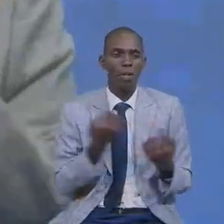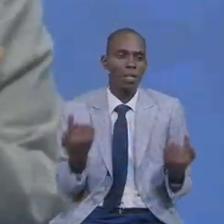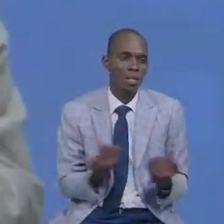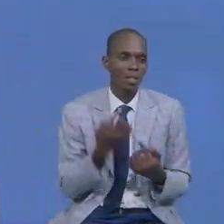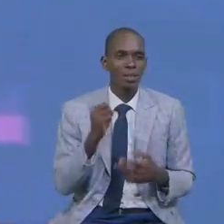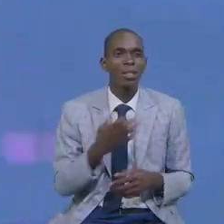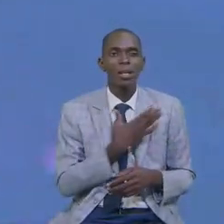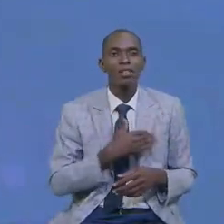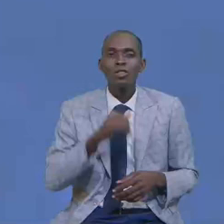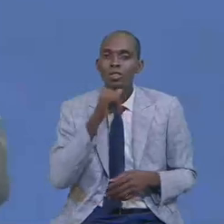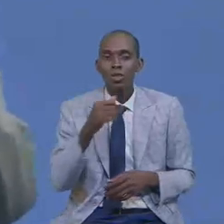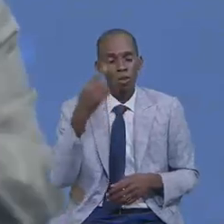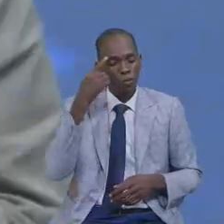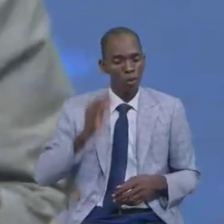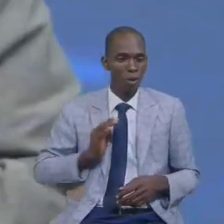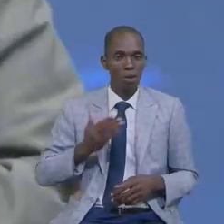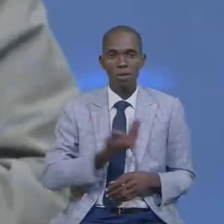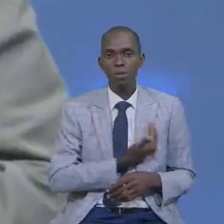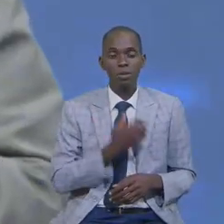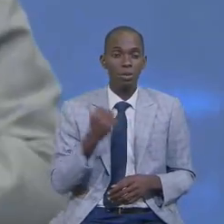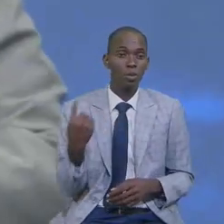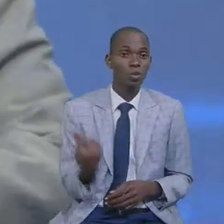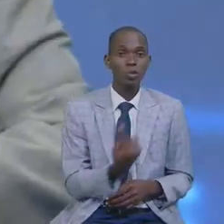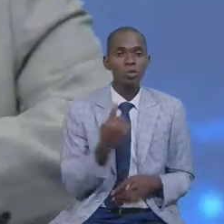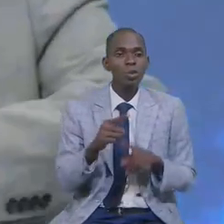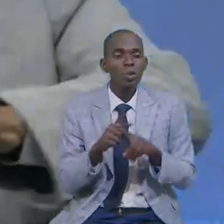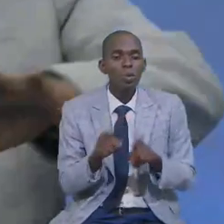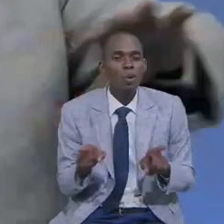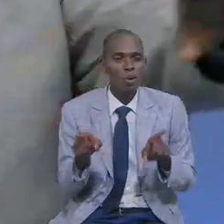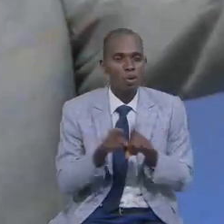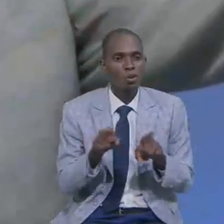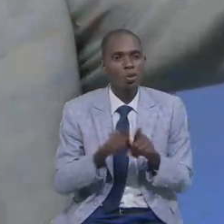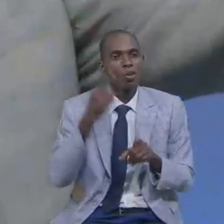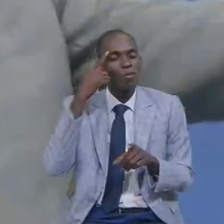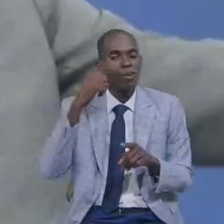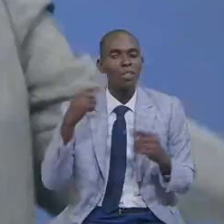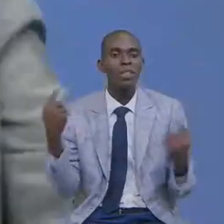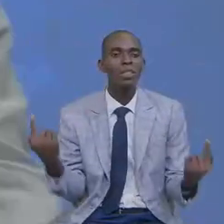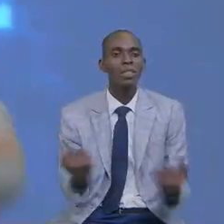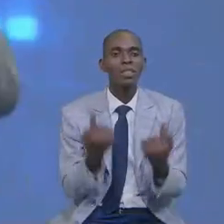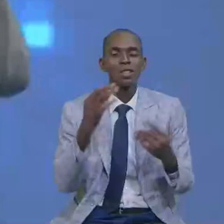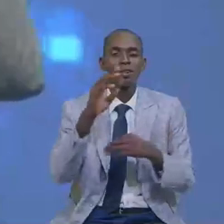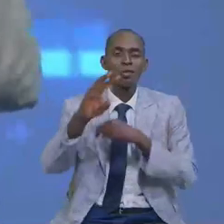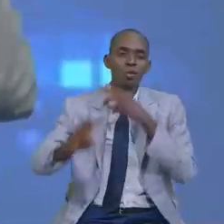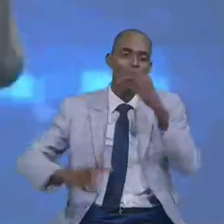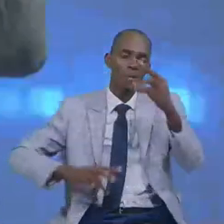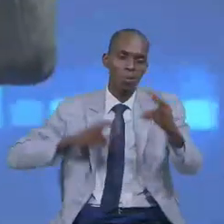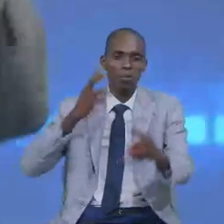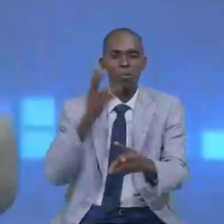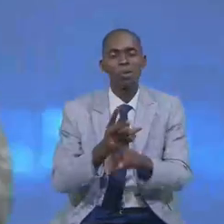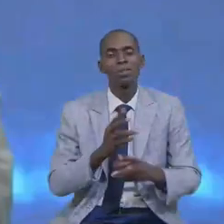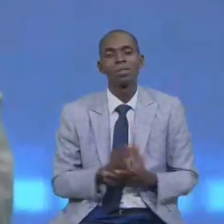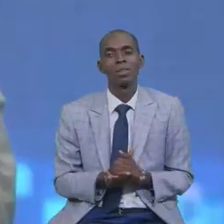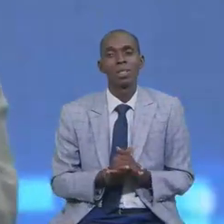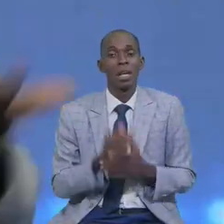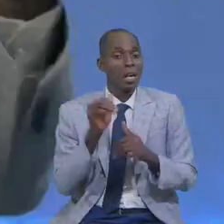nous seuls, mais aussi pour ceux du monde entier. Donc